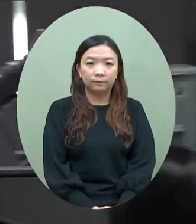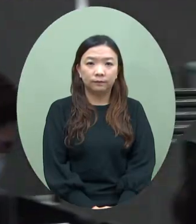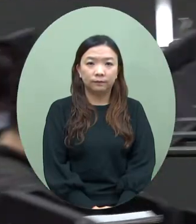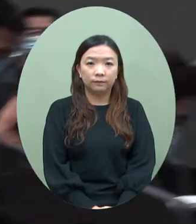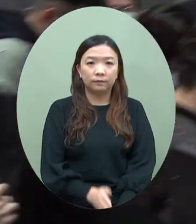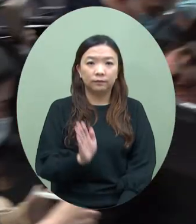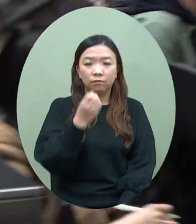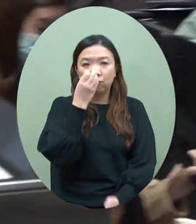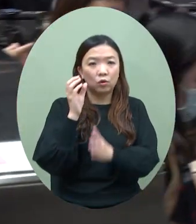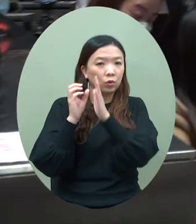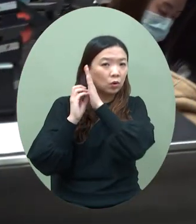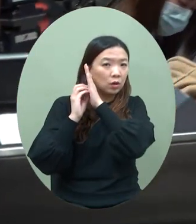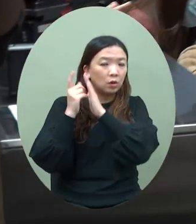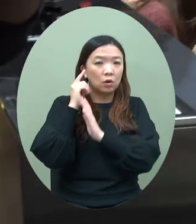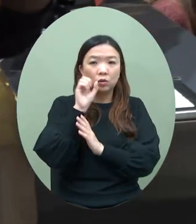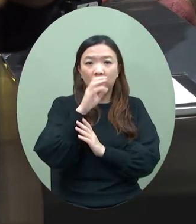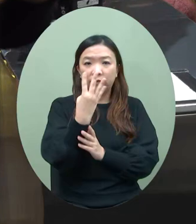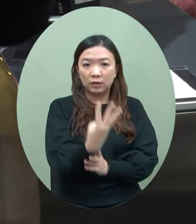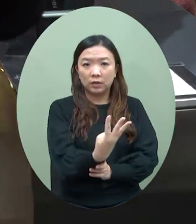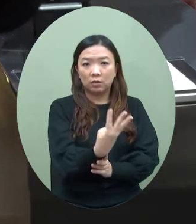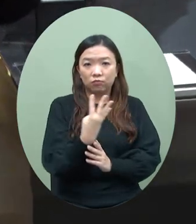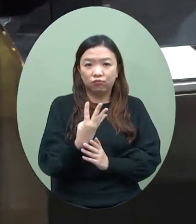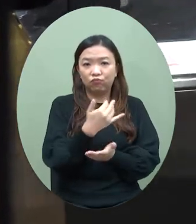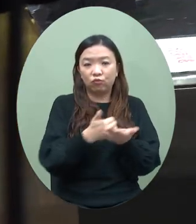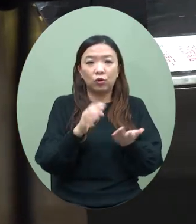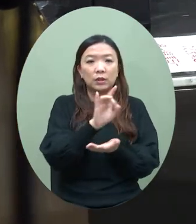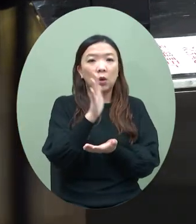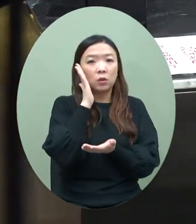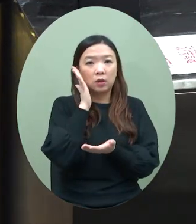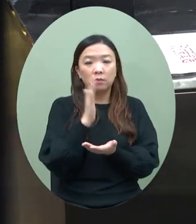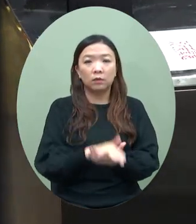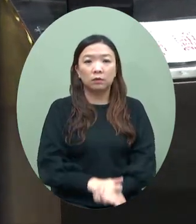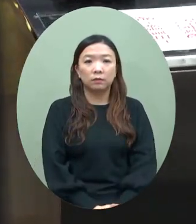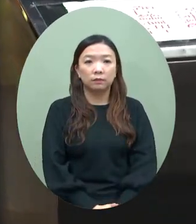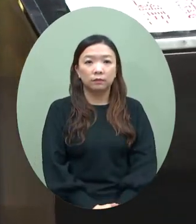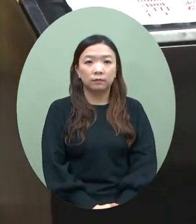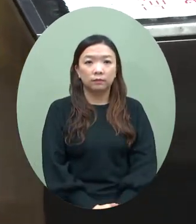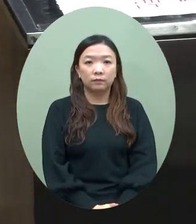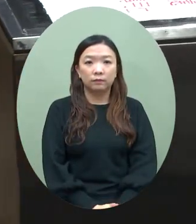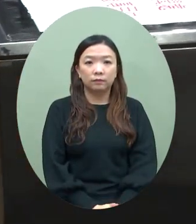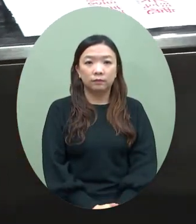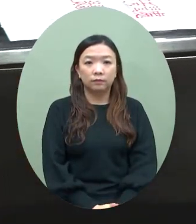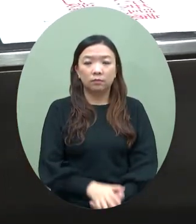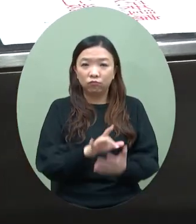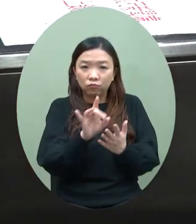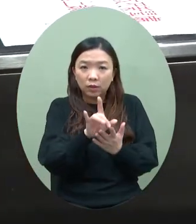你好，港台，想問翻嗰四間退出的酒店咧，係佢哋就即係佢哋選擇自己退出啦，定係局方經